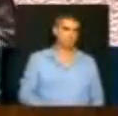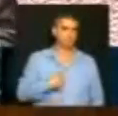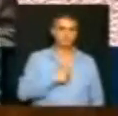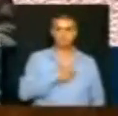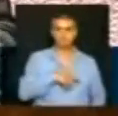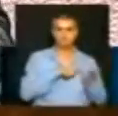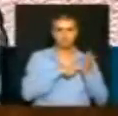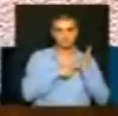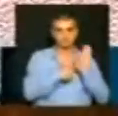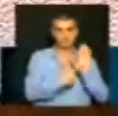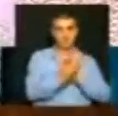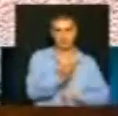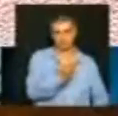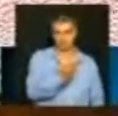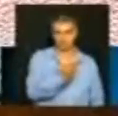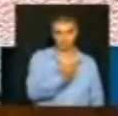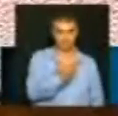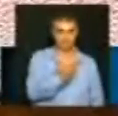אני רוצה להראות לכם.